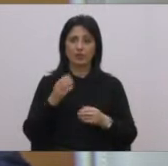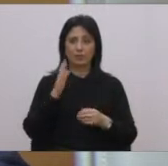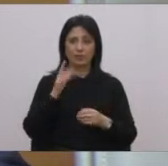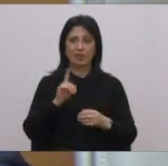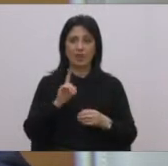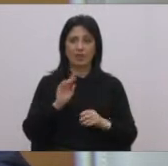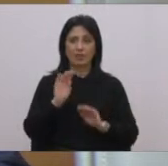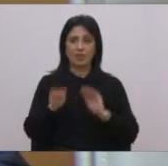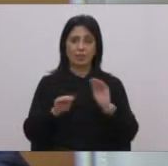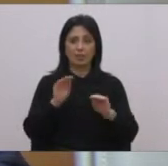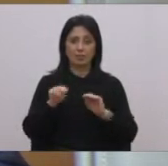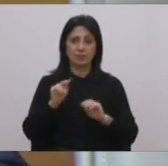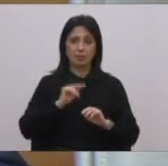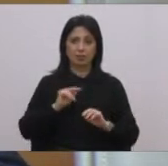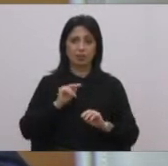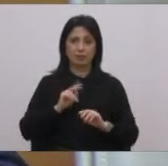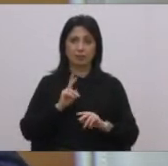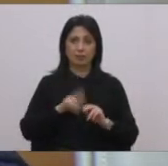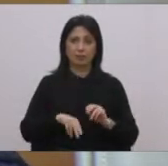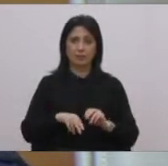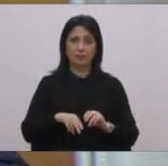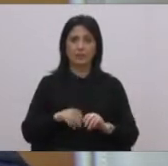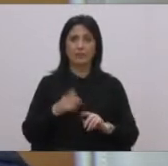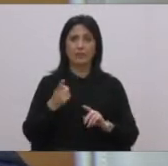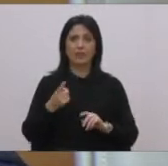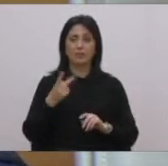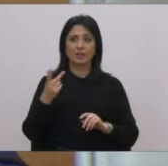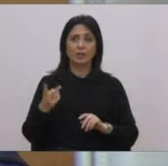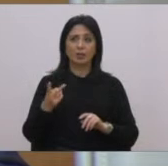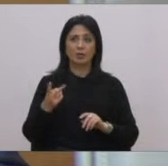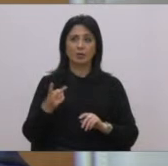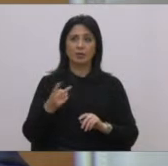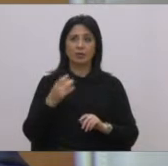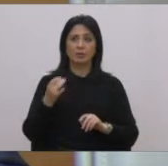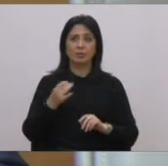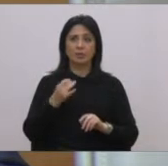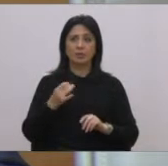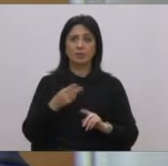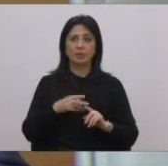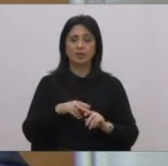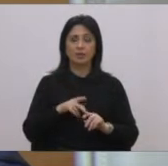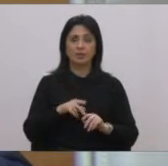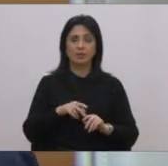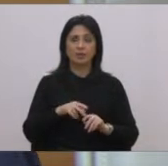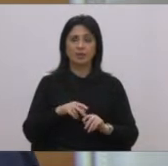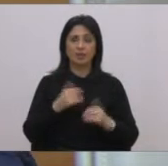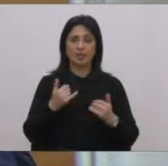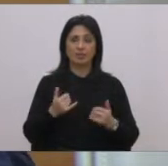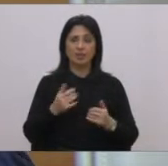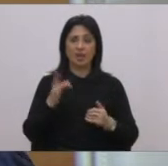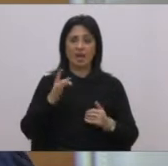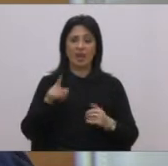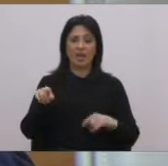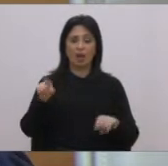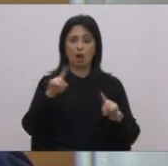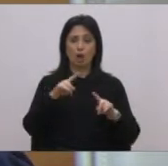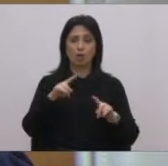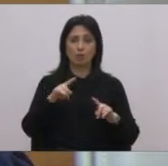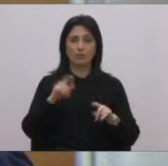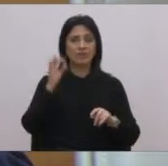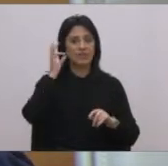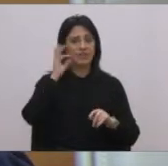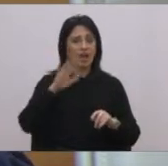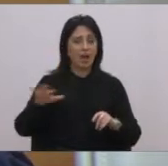ai risarat, samușavebi, romnici, dam tau rebeli. Ezerti, meore. Mai interesant, si s-o, ehla, regiune biroavi, o, same